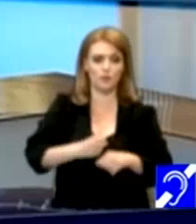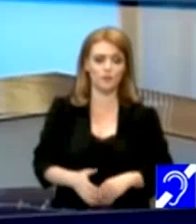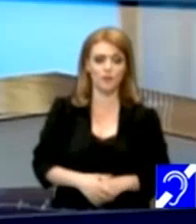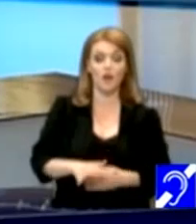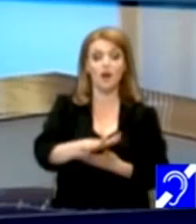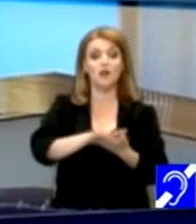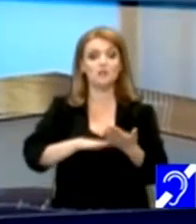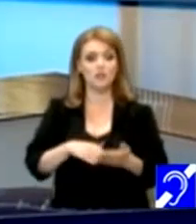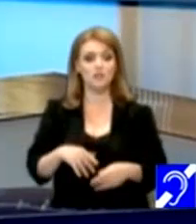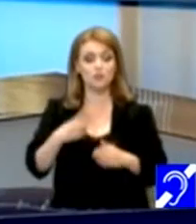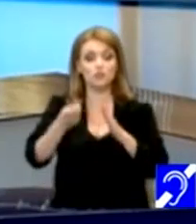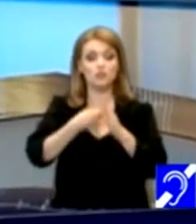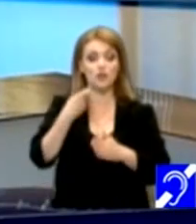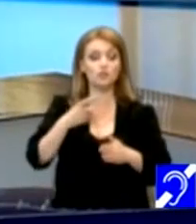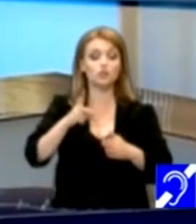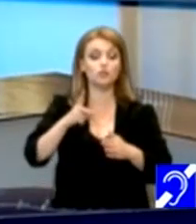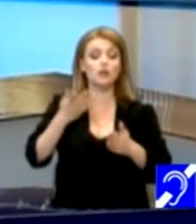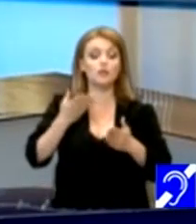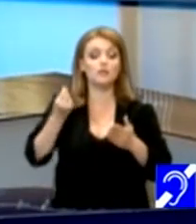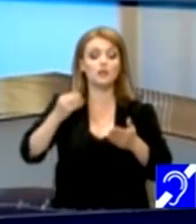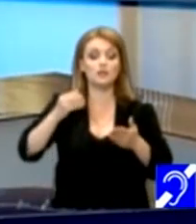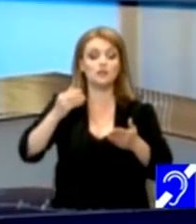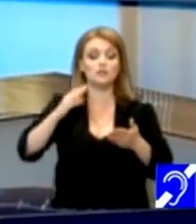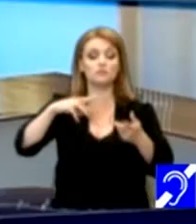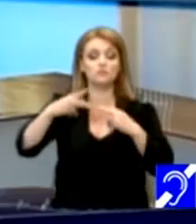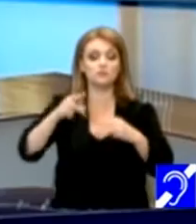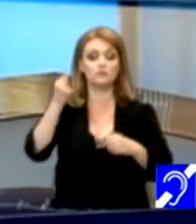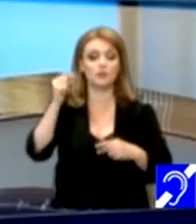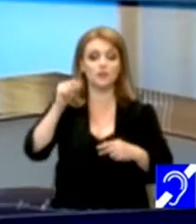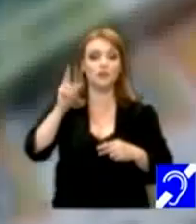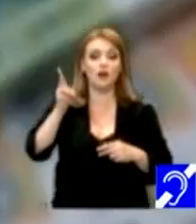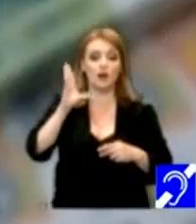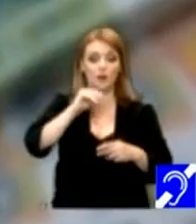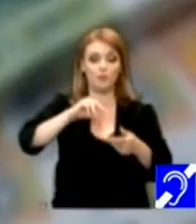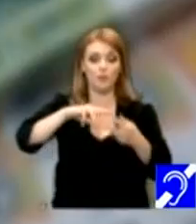Să urmărim în continuare cotațiile valutare stabilite pentru ziua de luni.